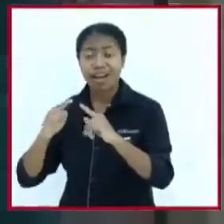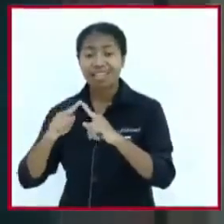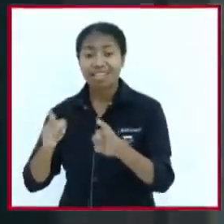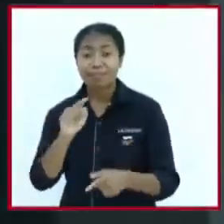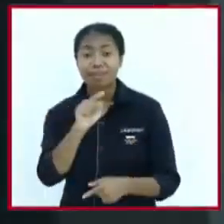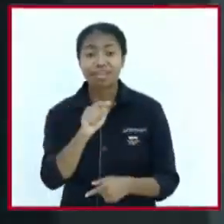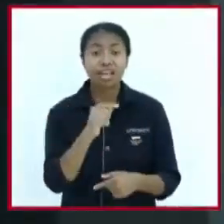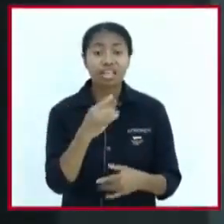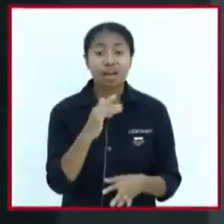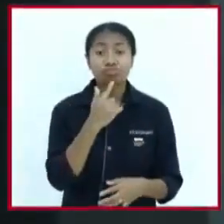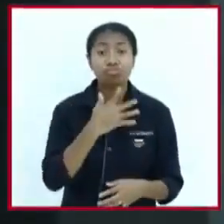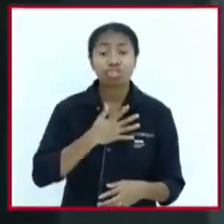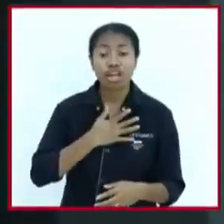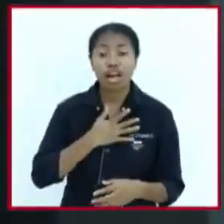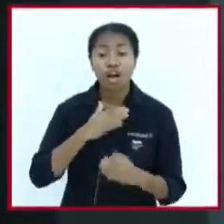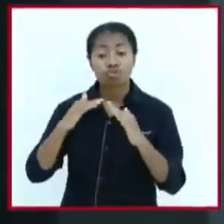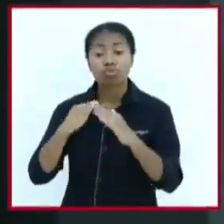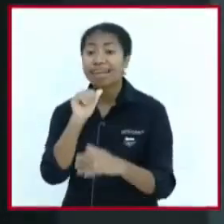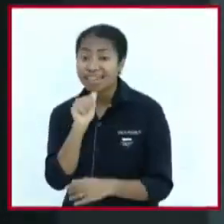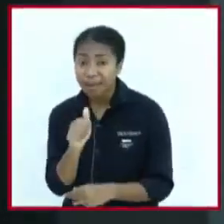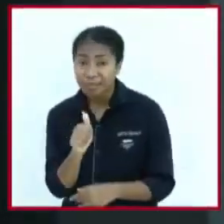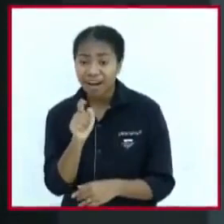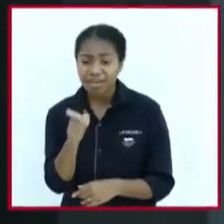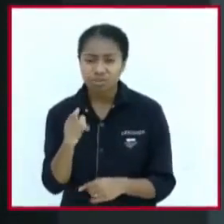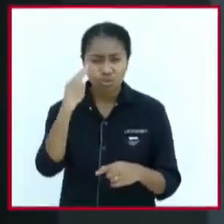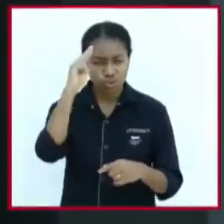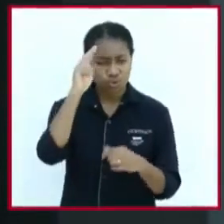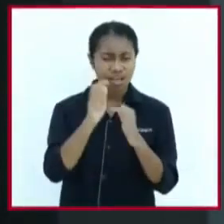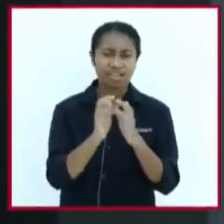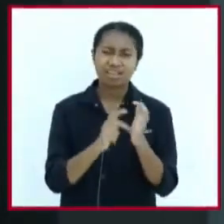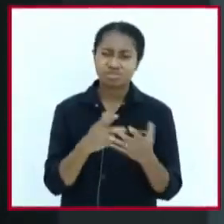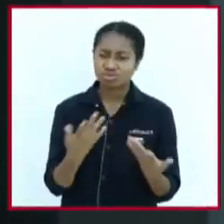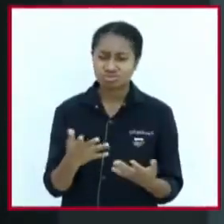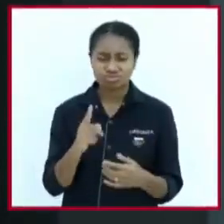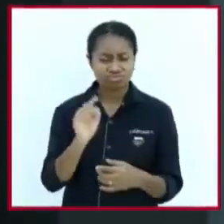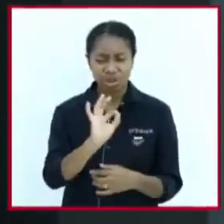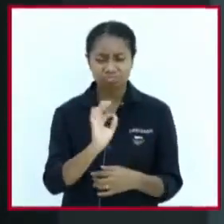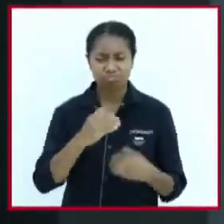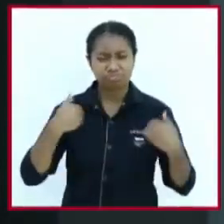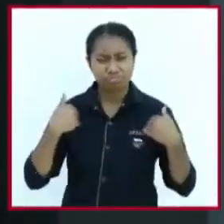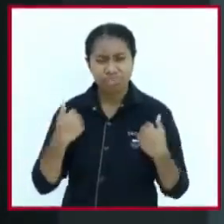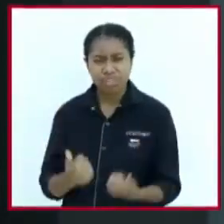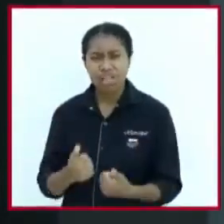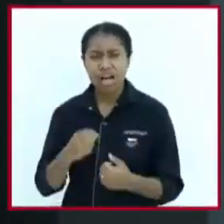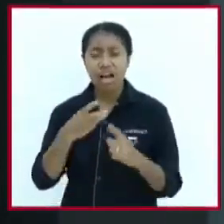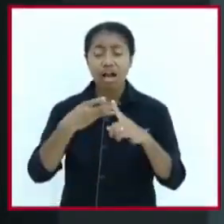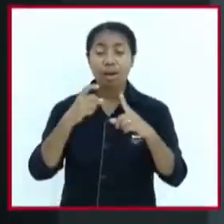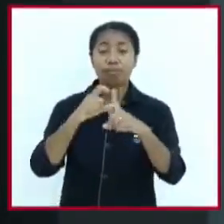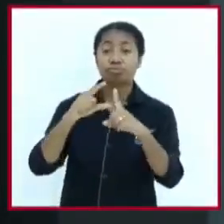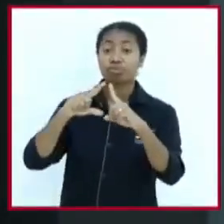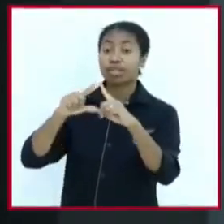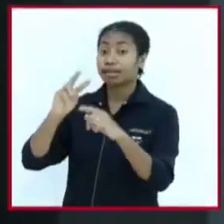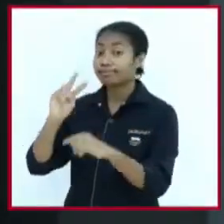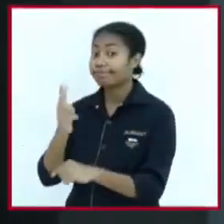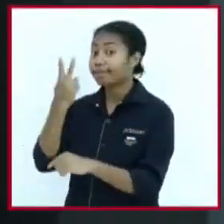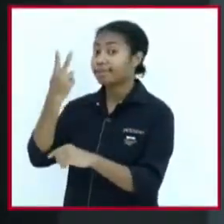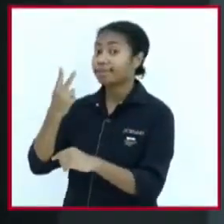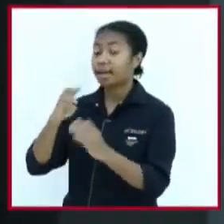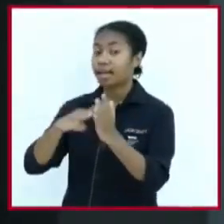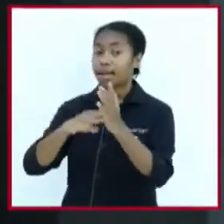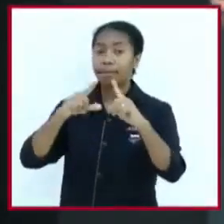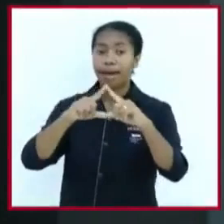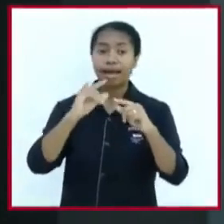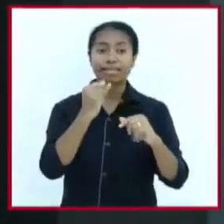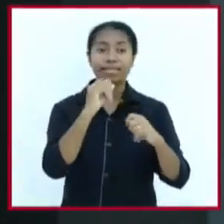pemilik rumahnya jadi Mana pisang budak dibanding sama majikan kamu punya budak